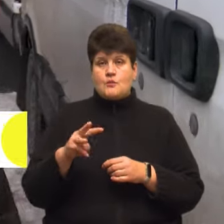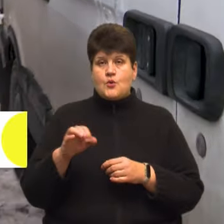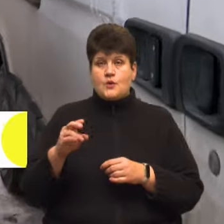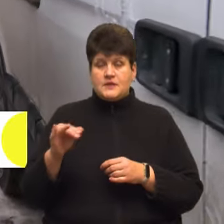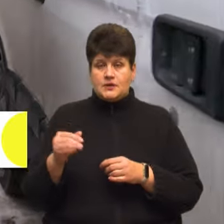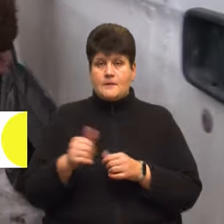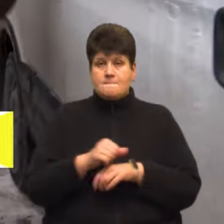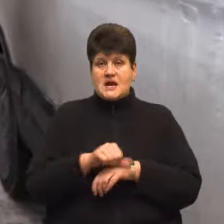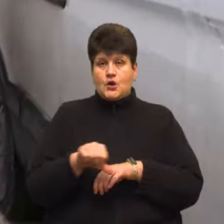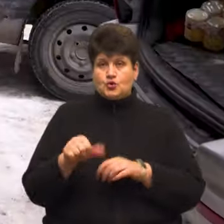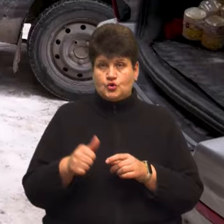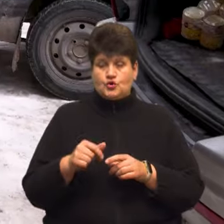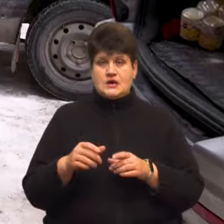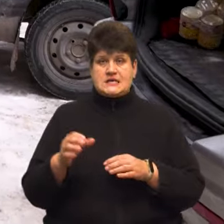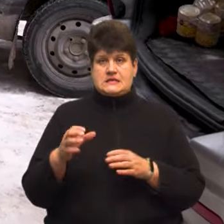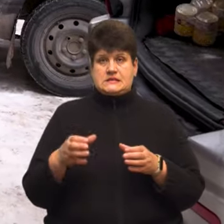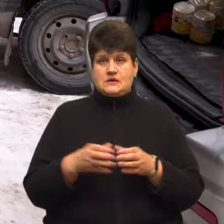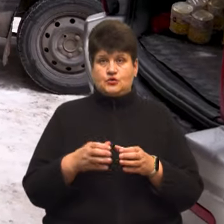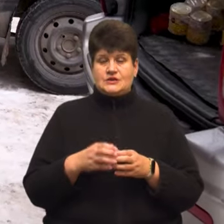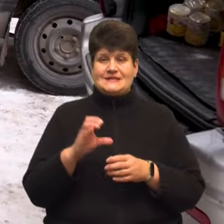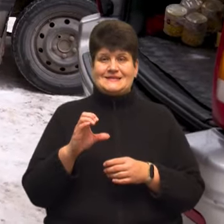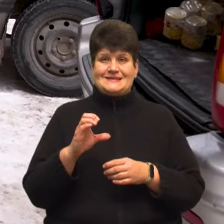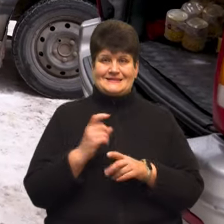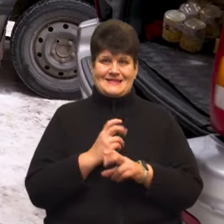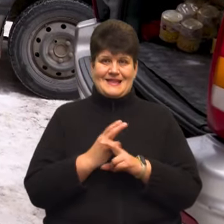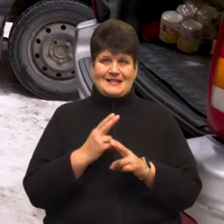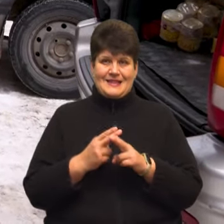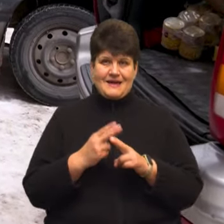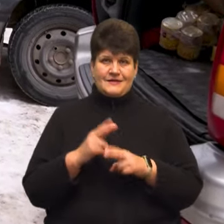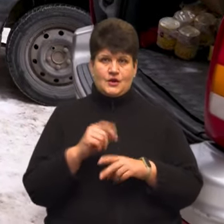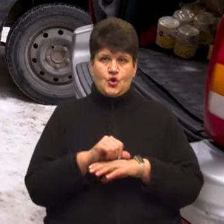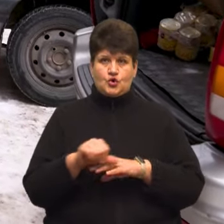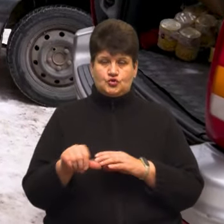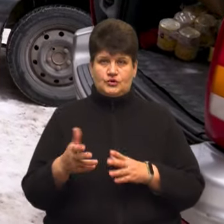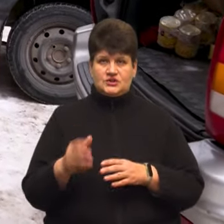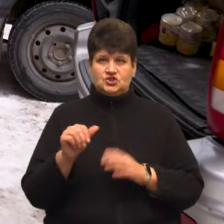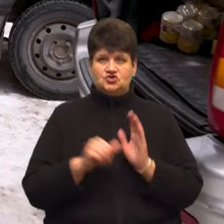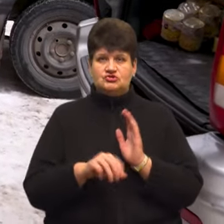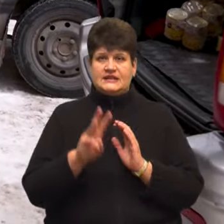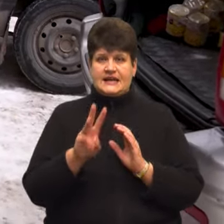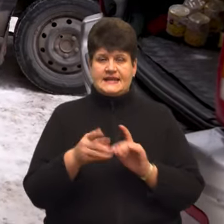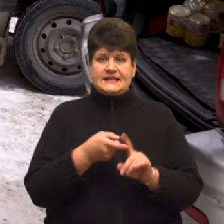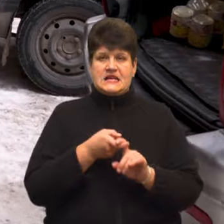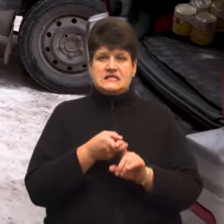загону Сталевий кордон 63 на зв'язку